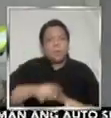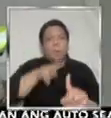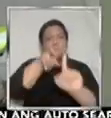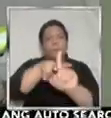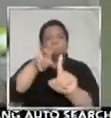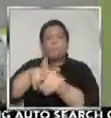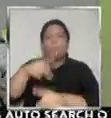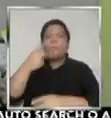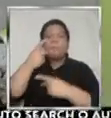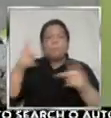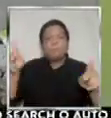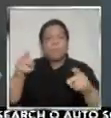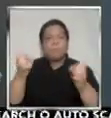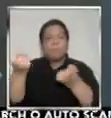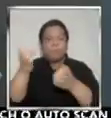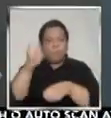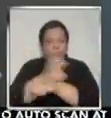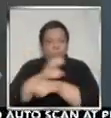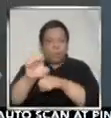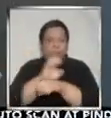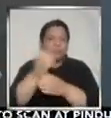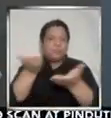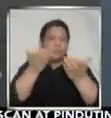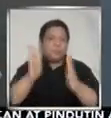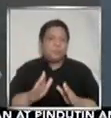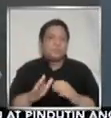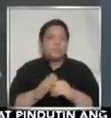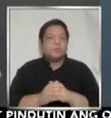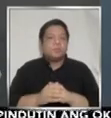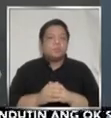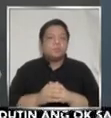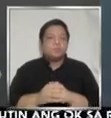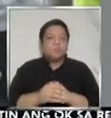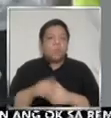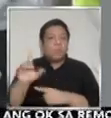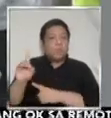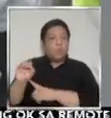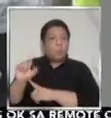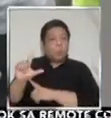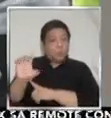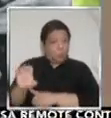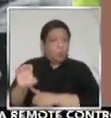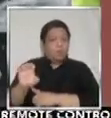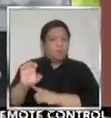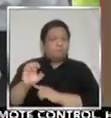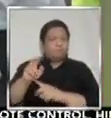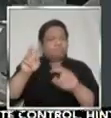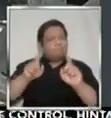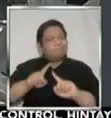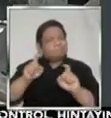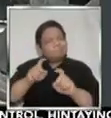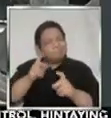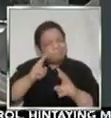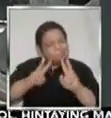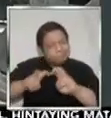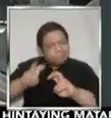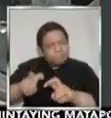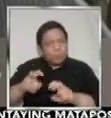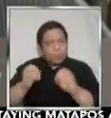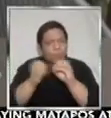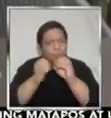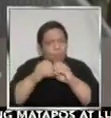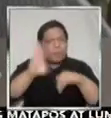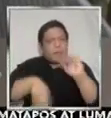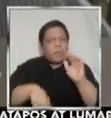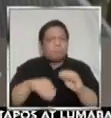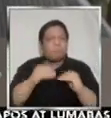Office o PESO sa inyong mga lugar. Pinag-aaralan daw ng Dole kung pwedeng higit pa sa minimum wage ang sahod sa mga trabahong